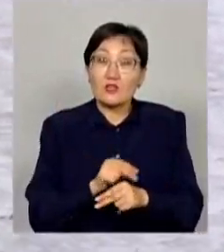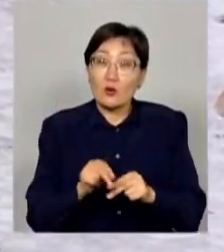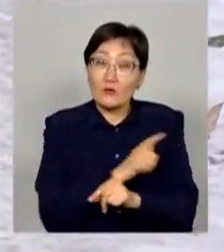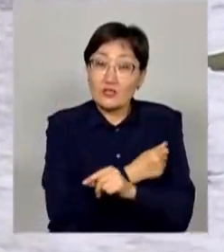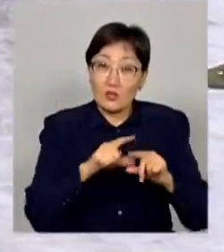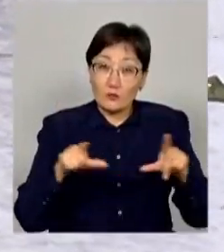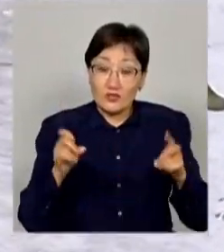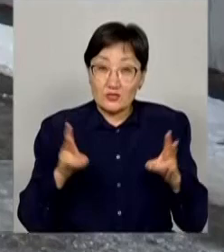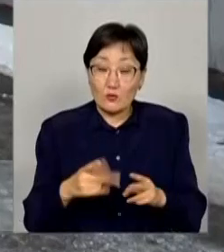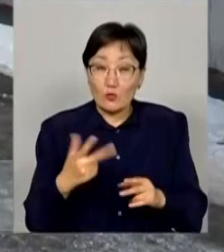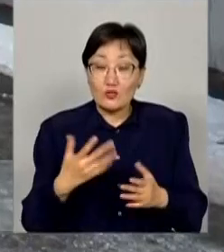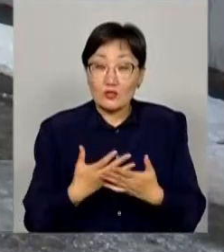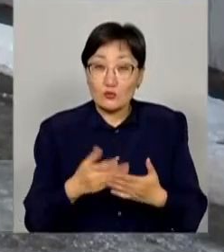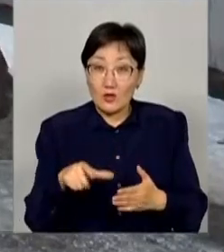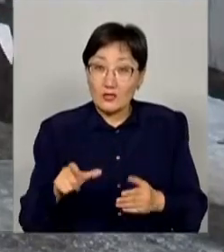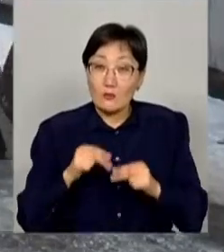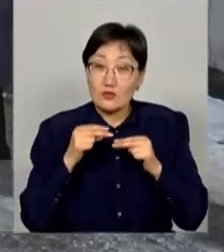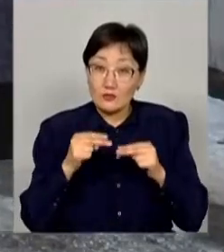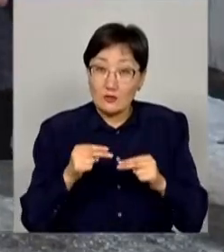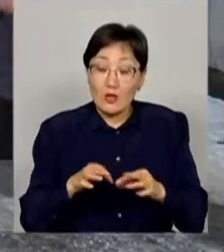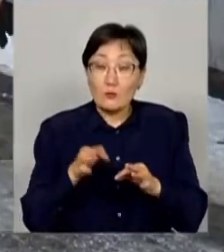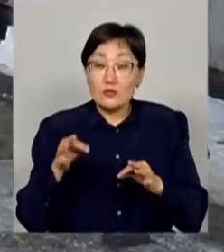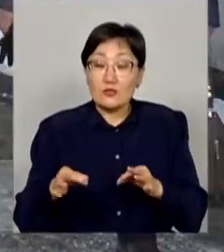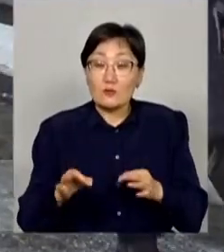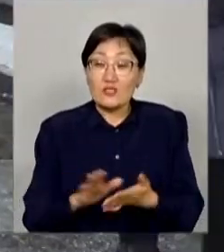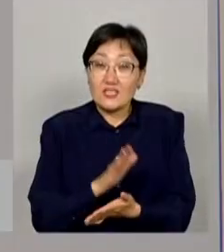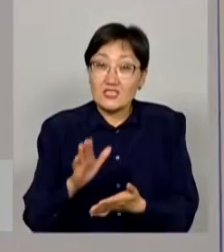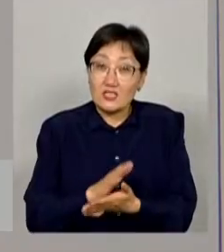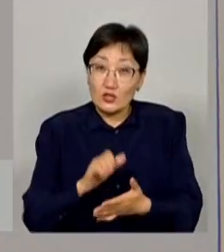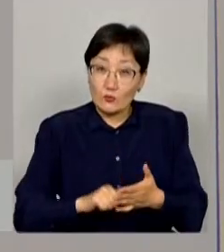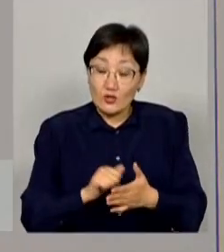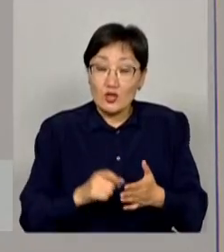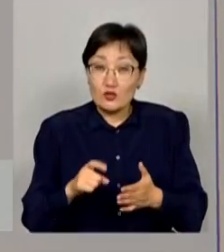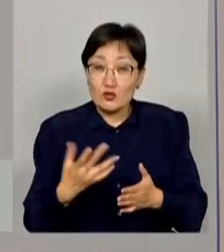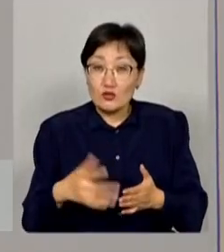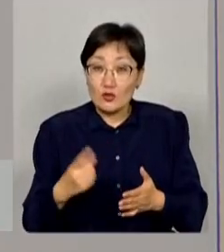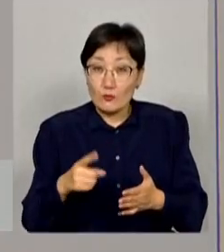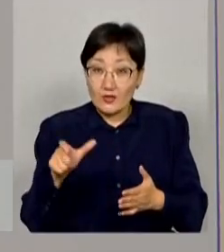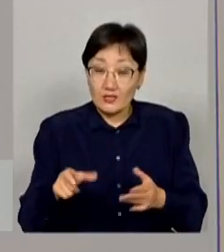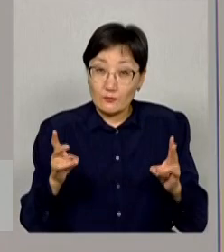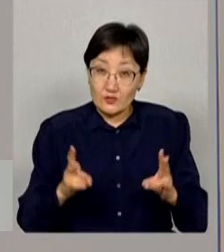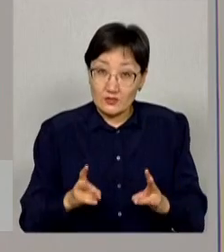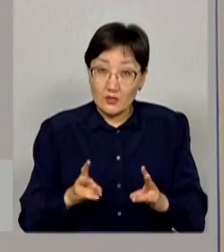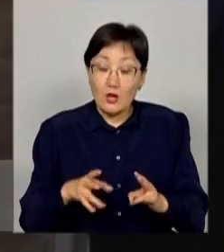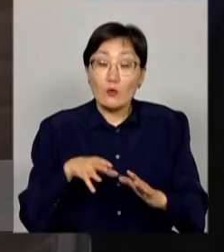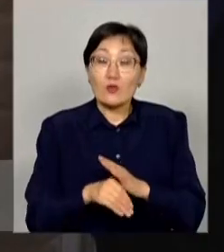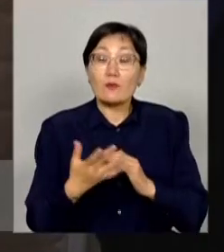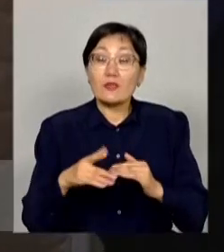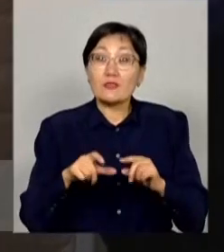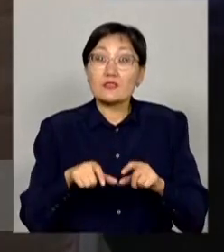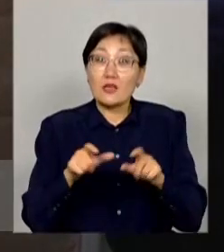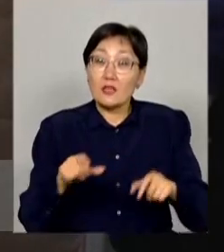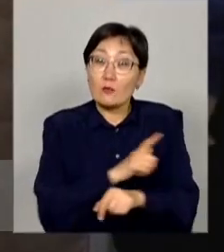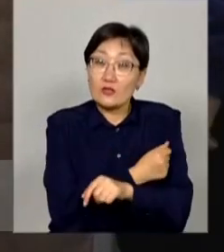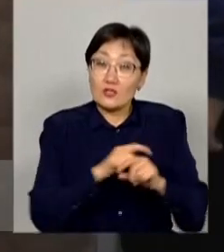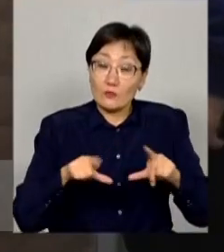пунктіне жарақат алып 30-ға жуық адам жүгінген. Ал облыс бойынша көктайғақ салдарынан 151 тұрғын зардап шекті. Оның 5-еуі ауруханаға